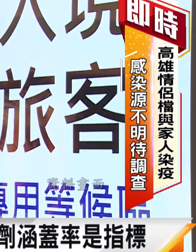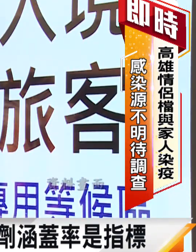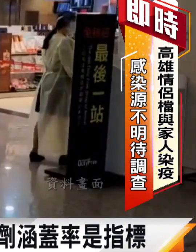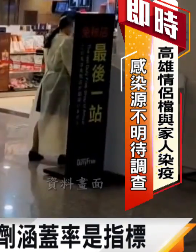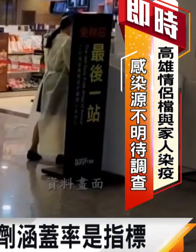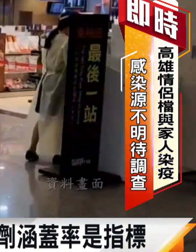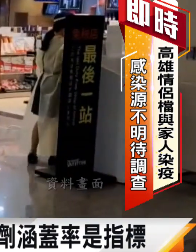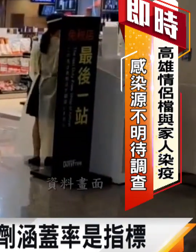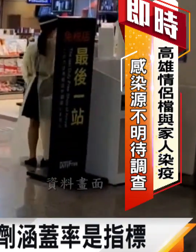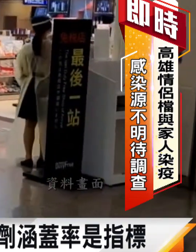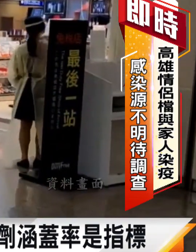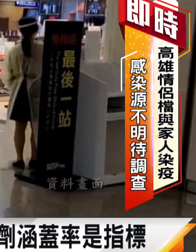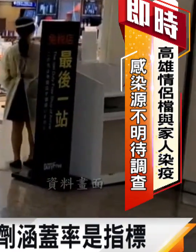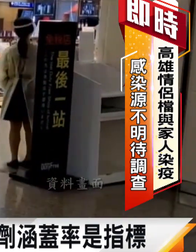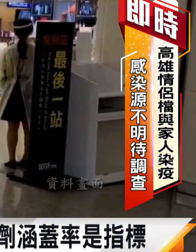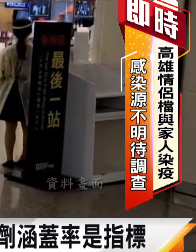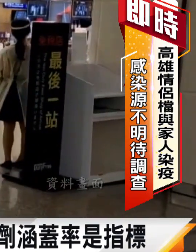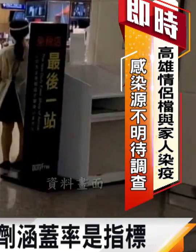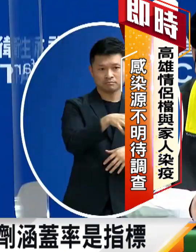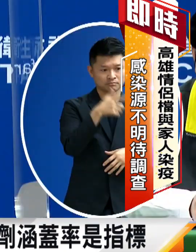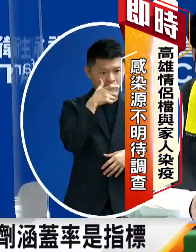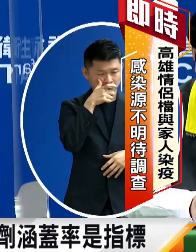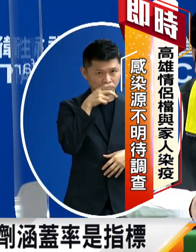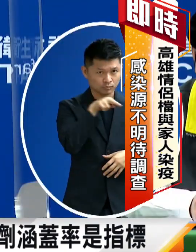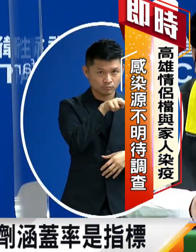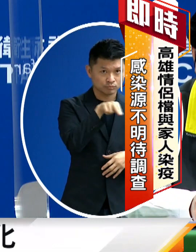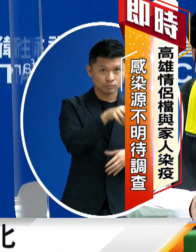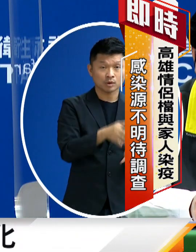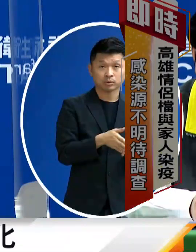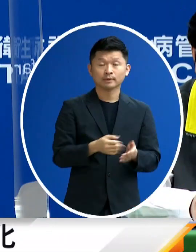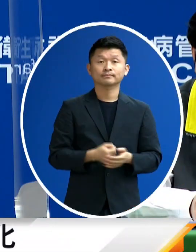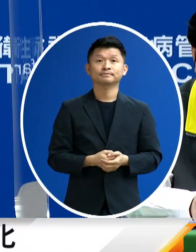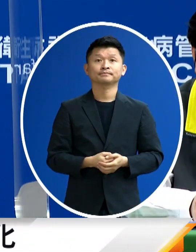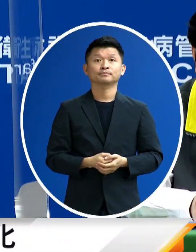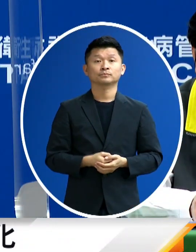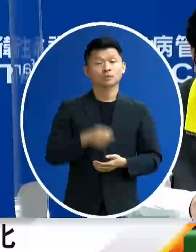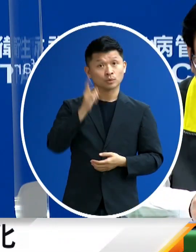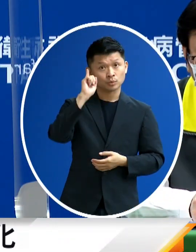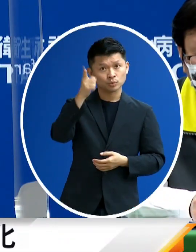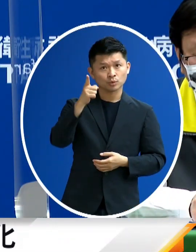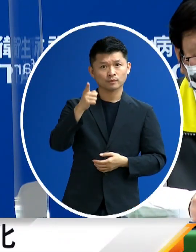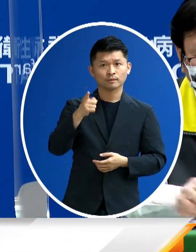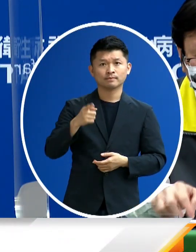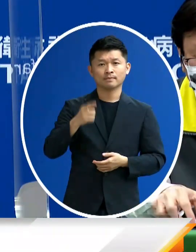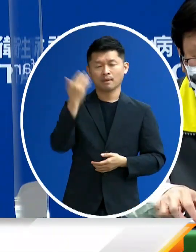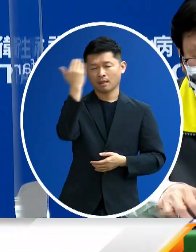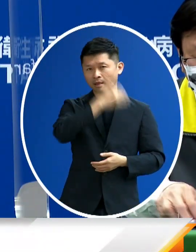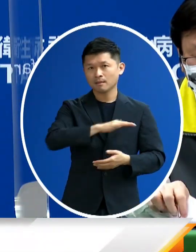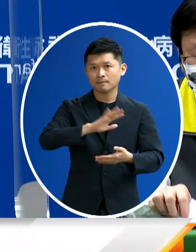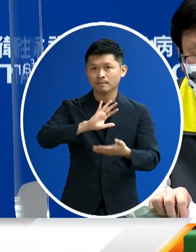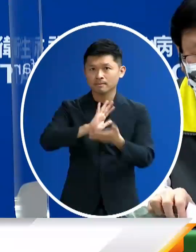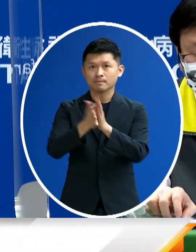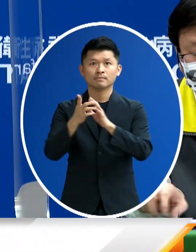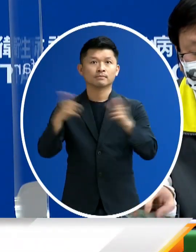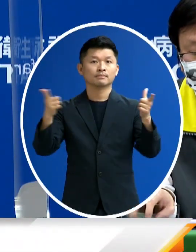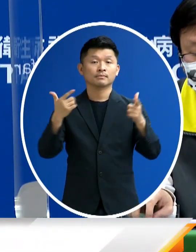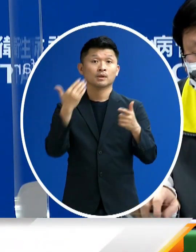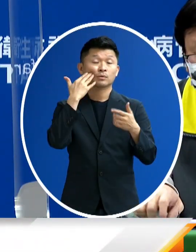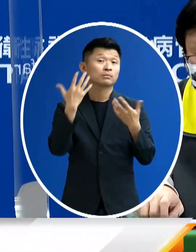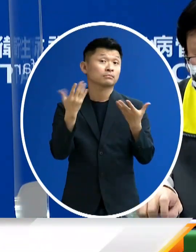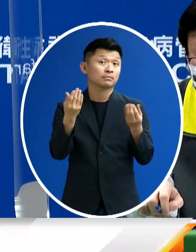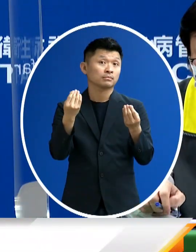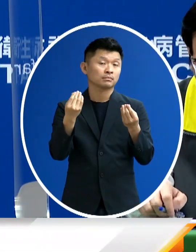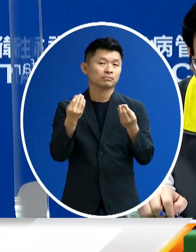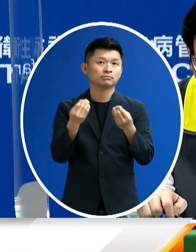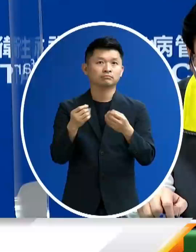疫天数的隔离政策会喊卡吗？ 大体的方向除非有很大的变化，那否则还是会照顺序